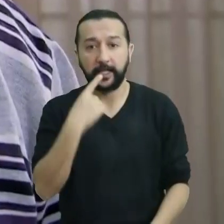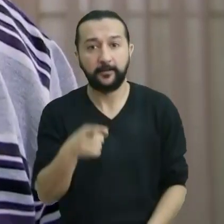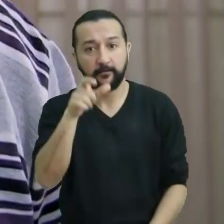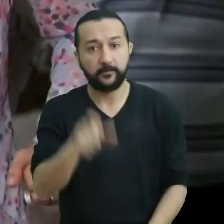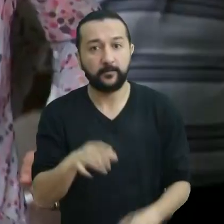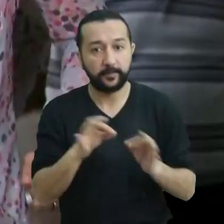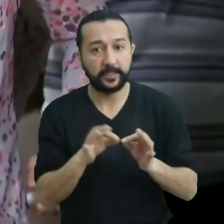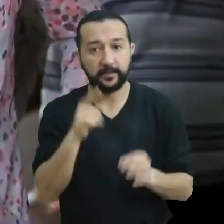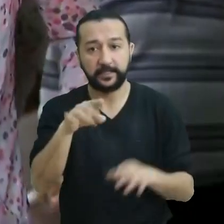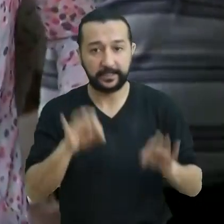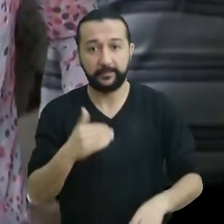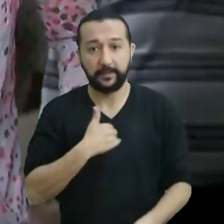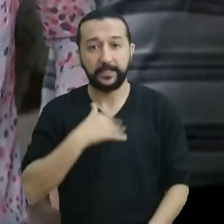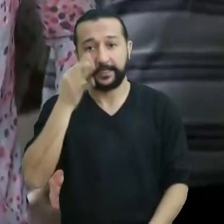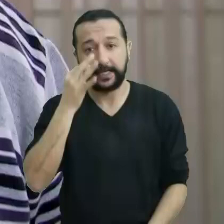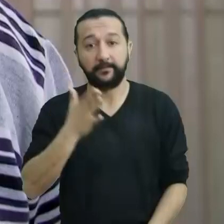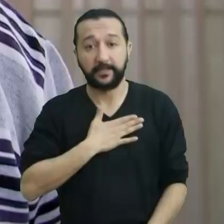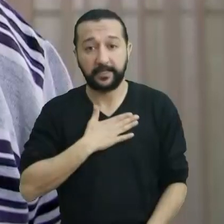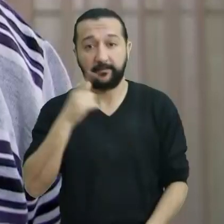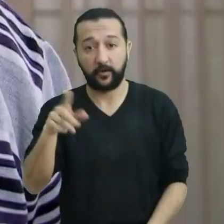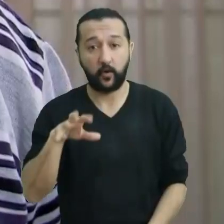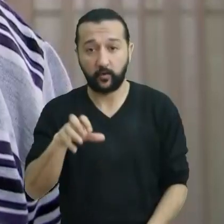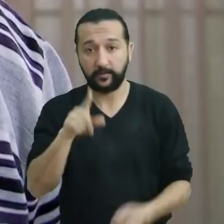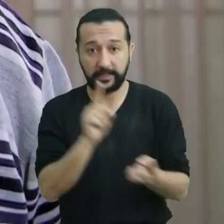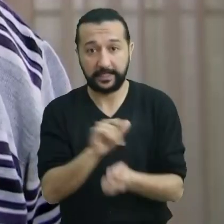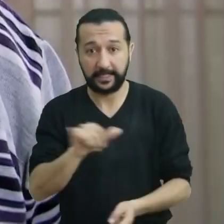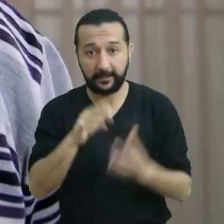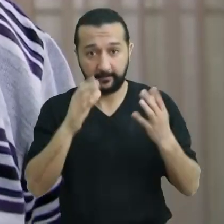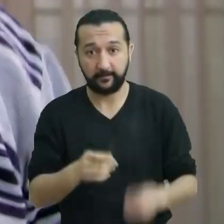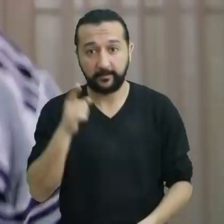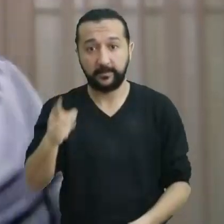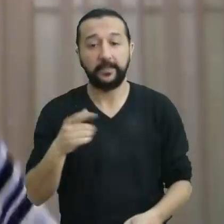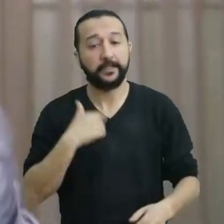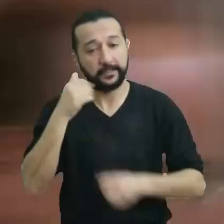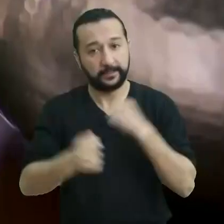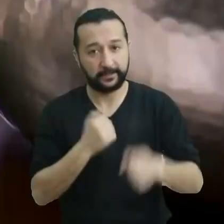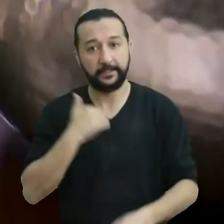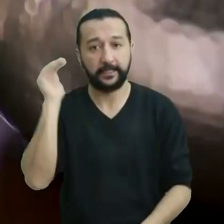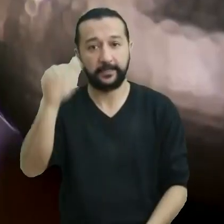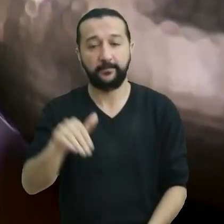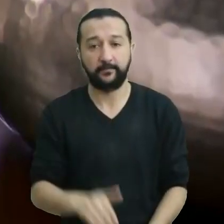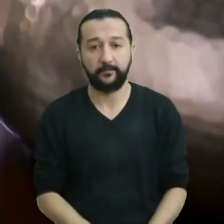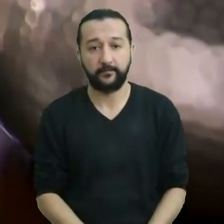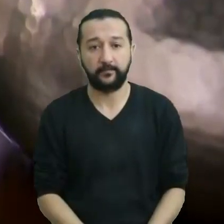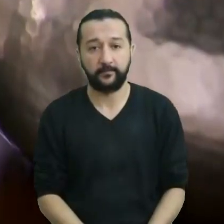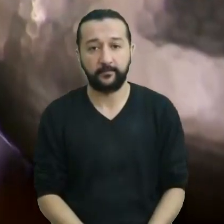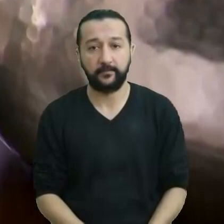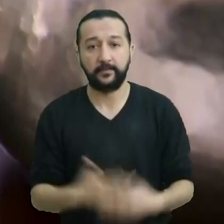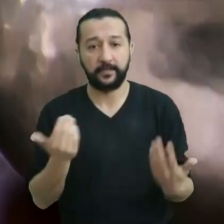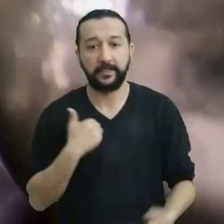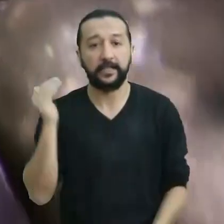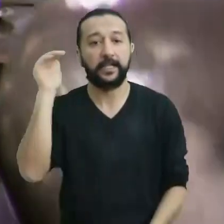diyorsun biricik? Şimdi benim canım ciğerim o örümcekle yan yana mı? Yettim.